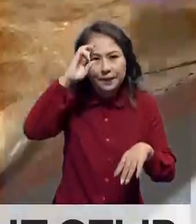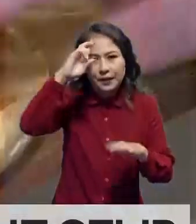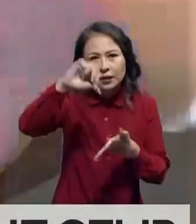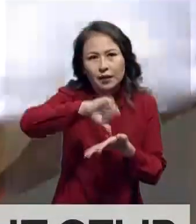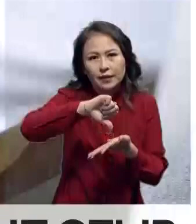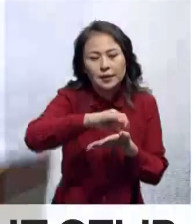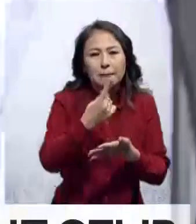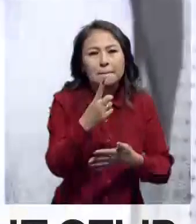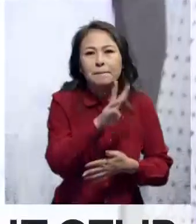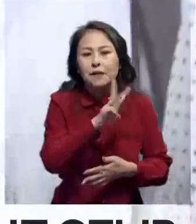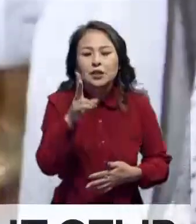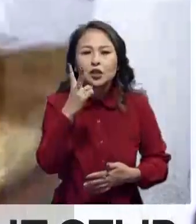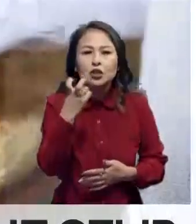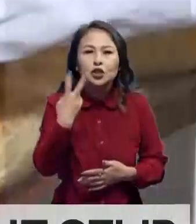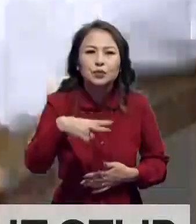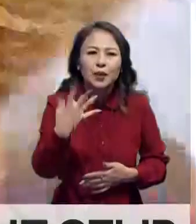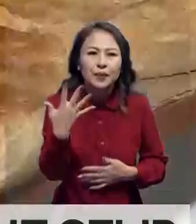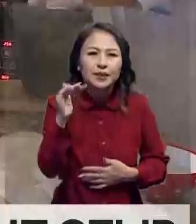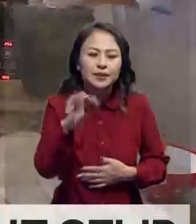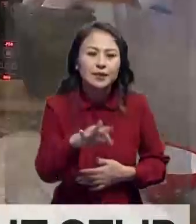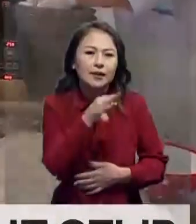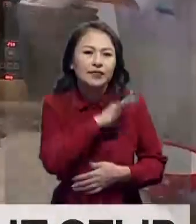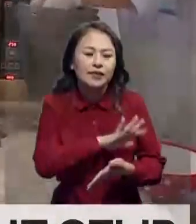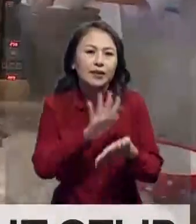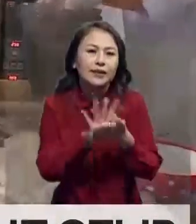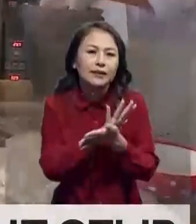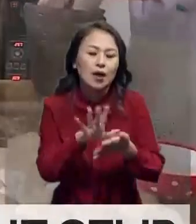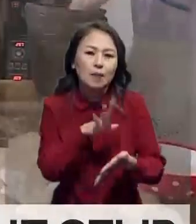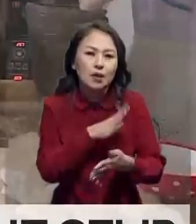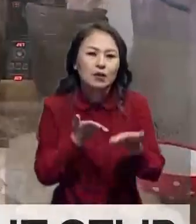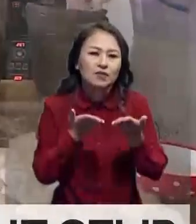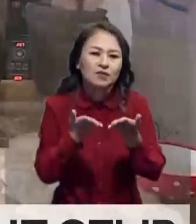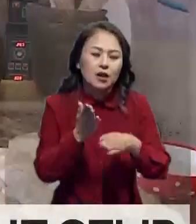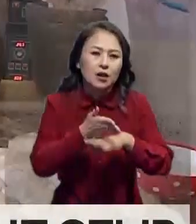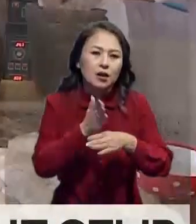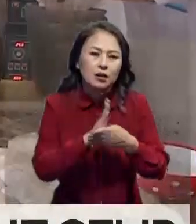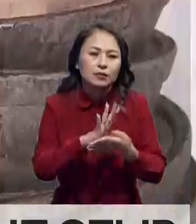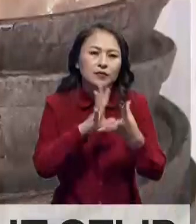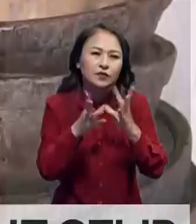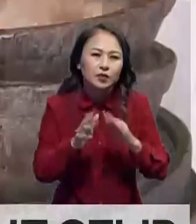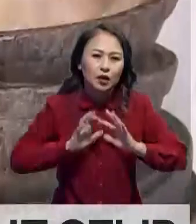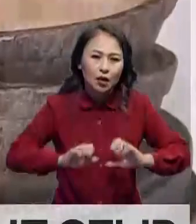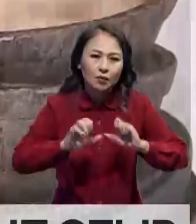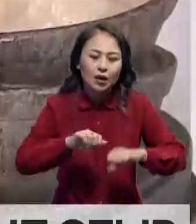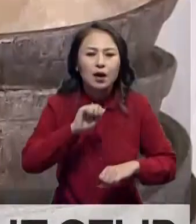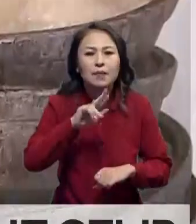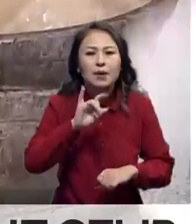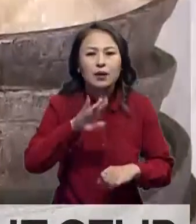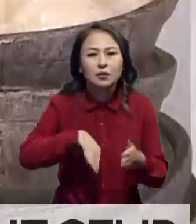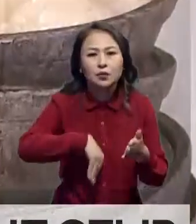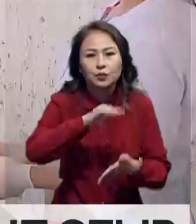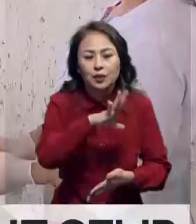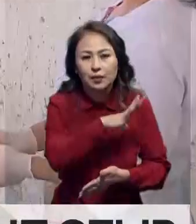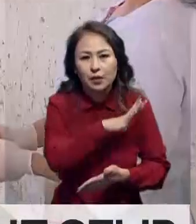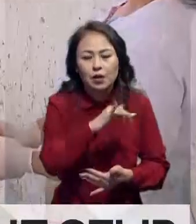қатысып 1 миллион 225 мың теңге грант тұтты. Оған наубайхана ашып, нан пісіретін пешпен қамыр илейтін аппарат сатып алған. Көп